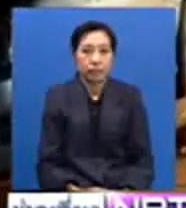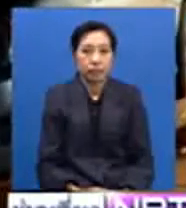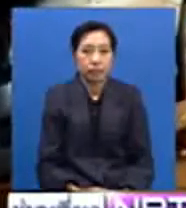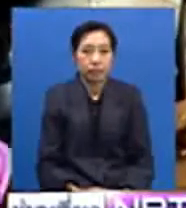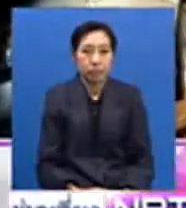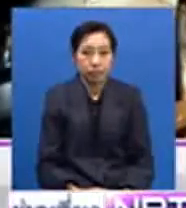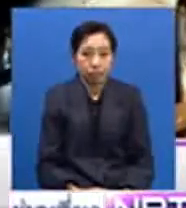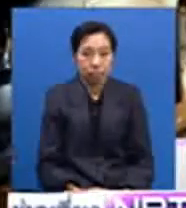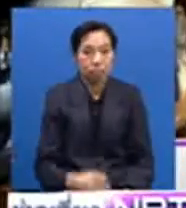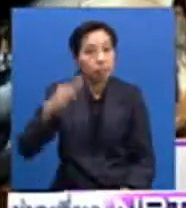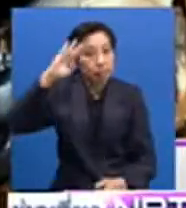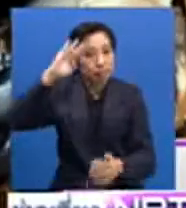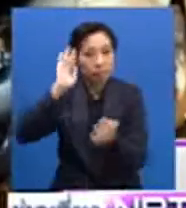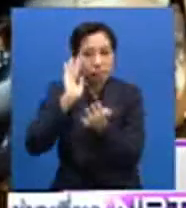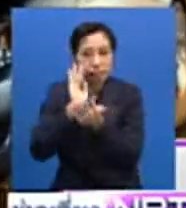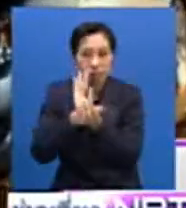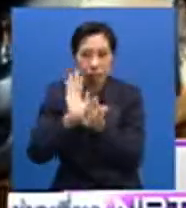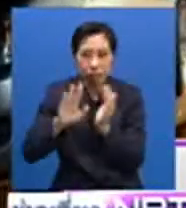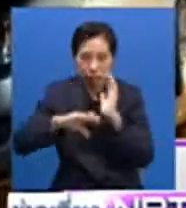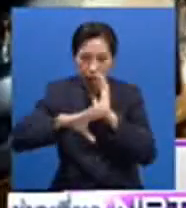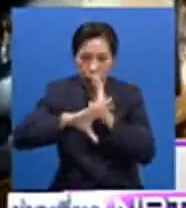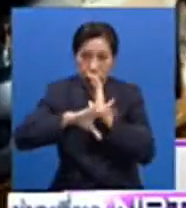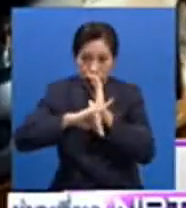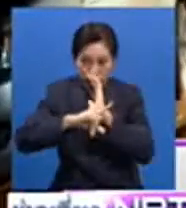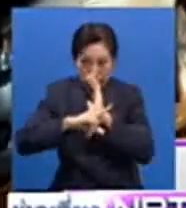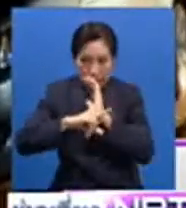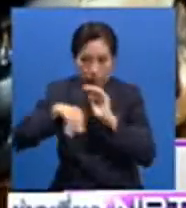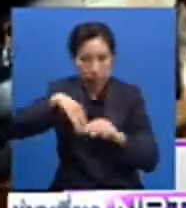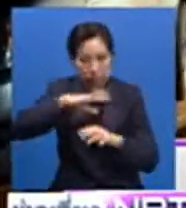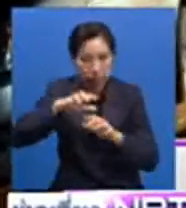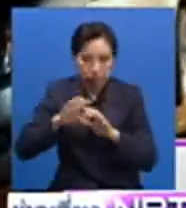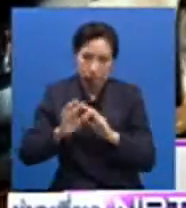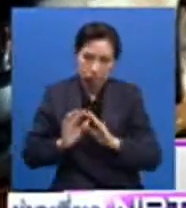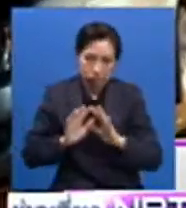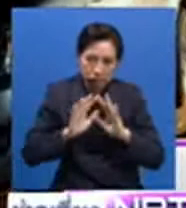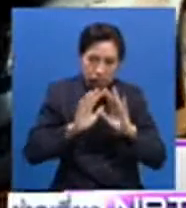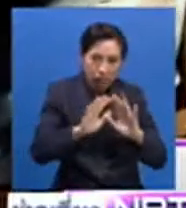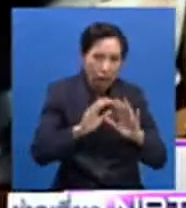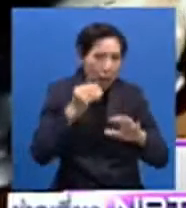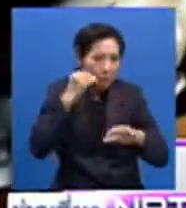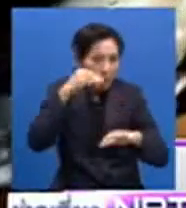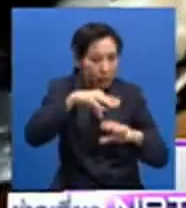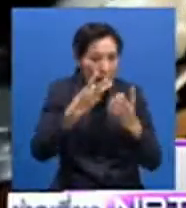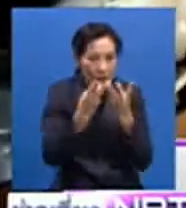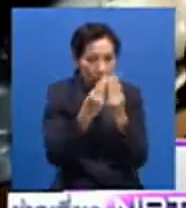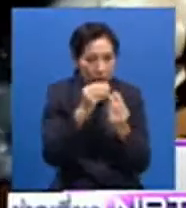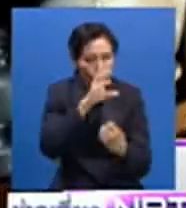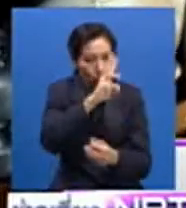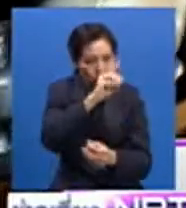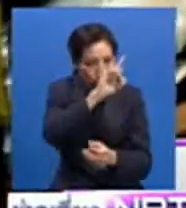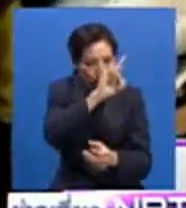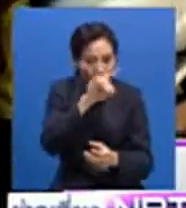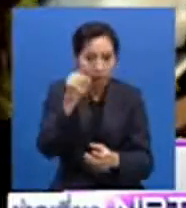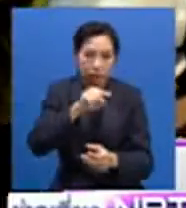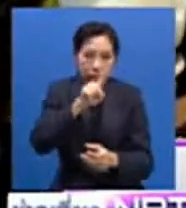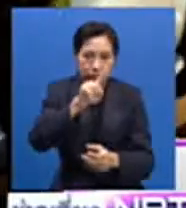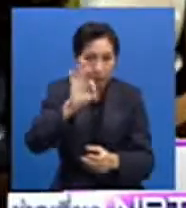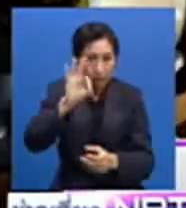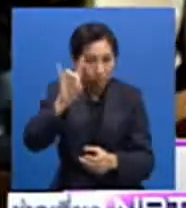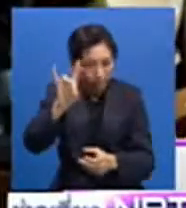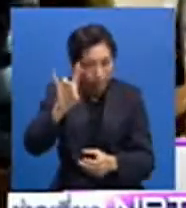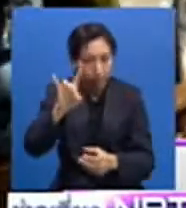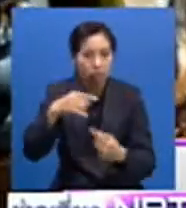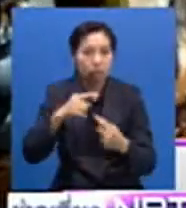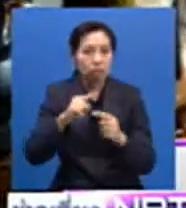ตำรวจจากสถานีตำรวจภูธรเมืองชลบุรีเข้าตรวจเหตุยิงกันหน้าบ้านเลขที่68/198หมู่ที่ 9